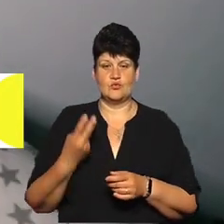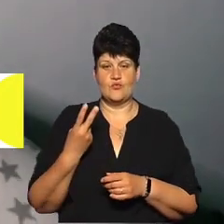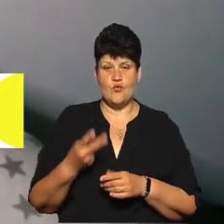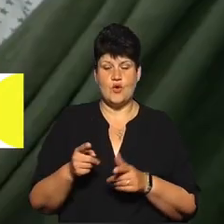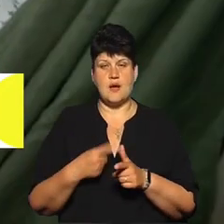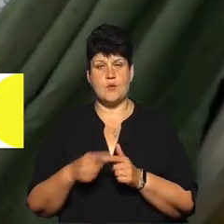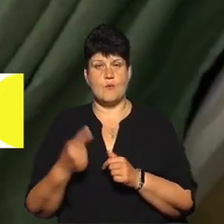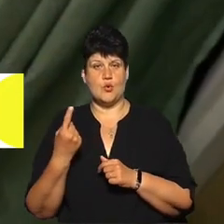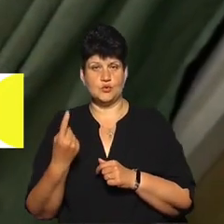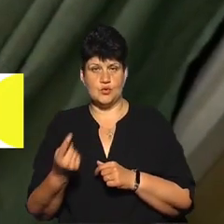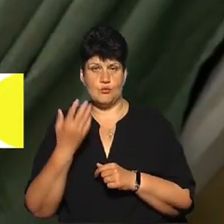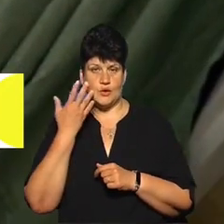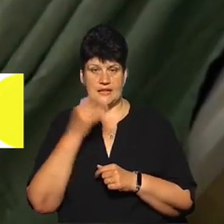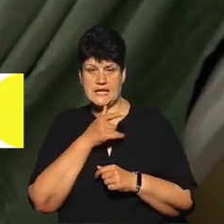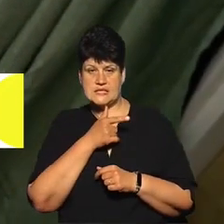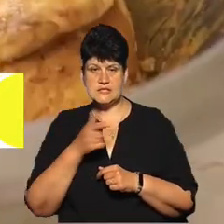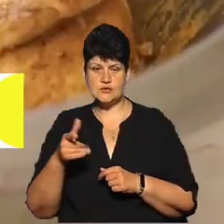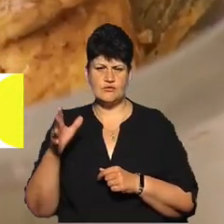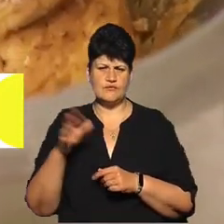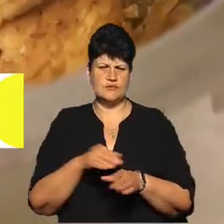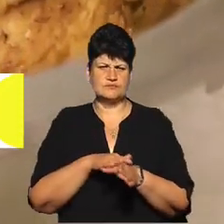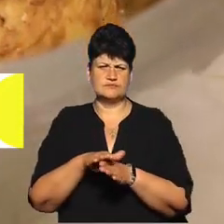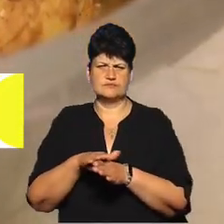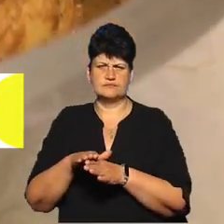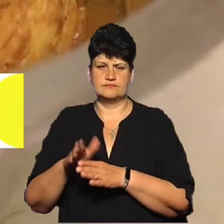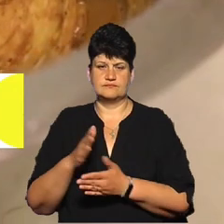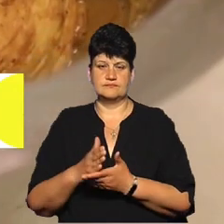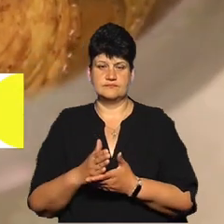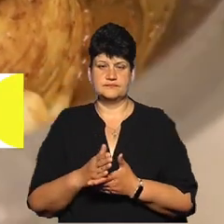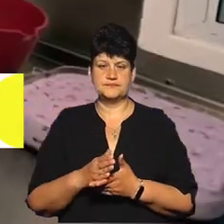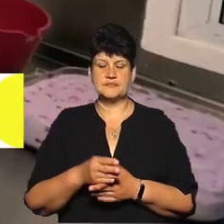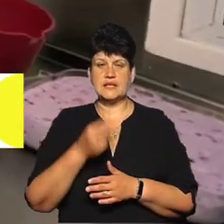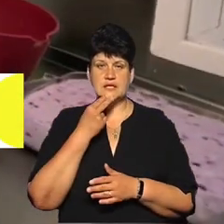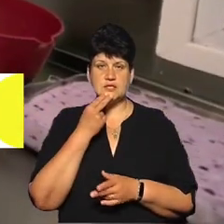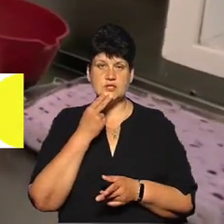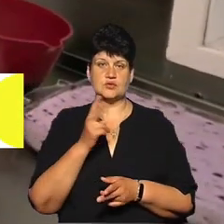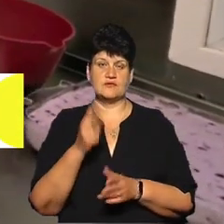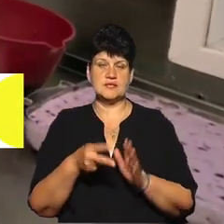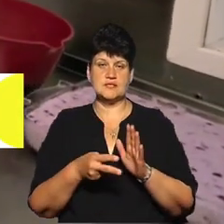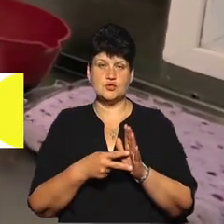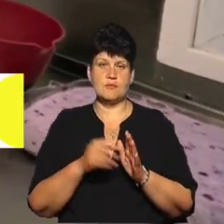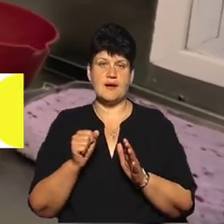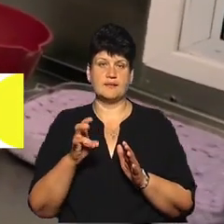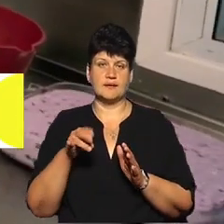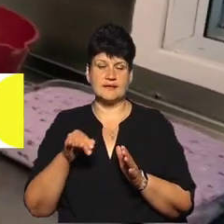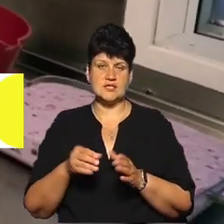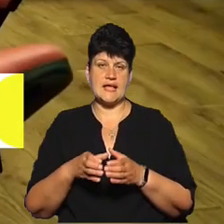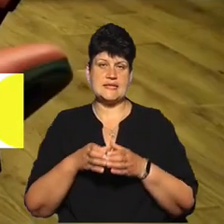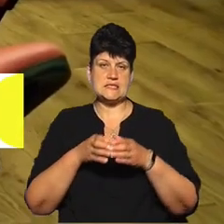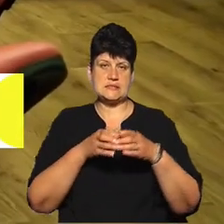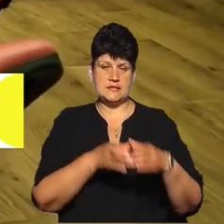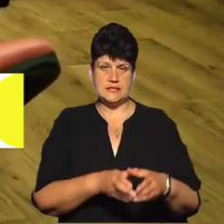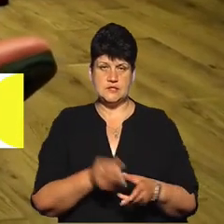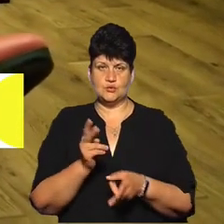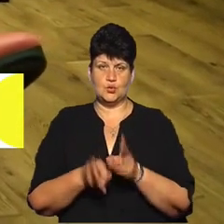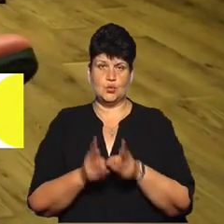Коли сезон, всі кубрики повністю заселені. Їжу для полярників 27-ї антарктичної експедиції готує кухар Олег. На